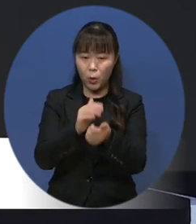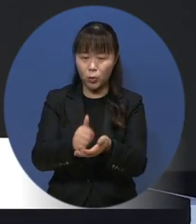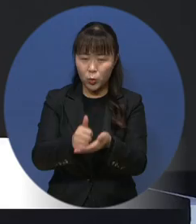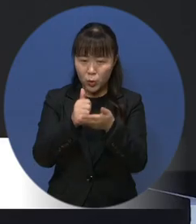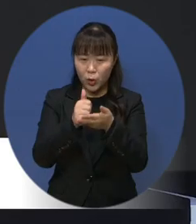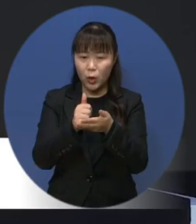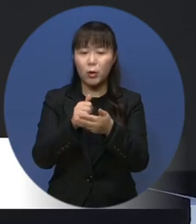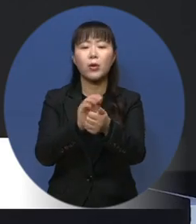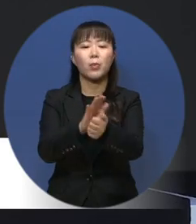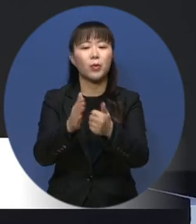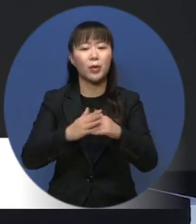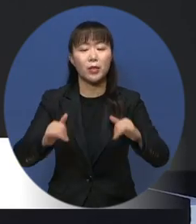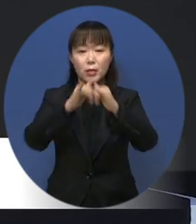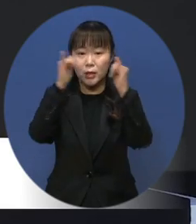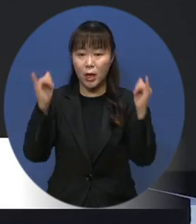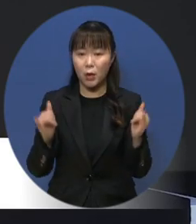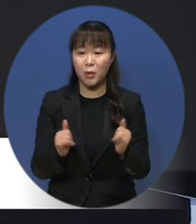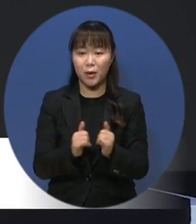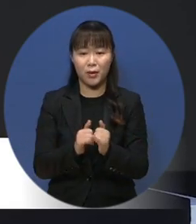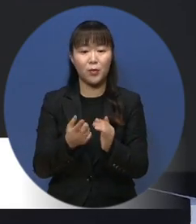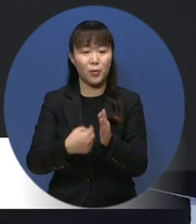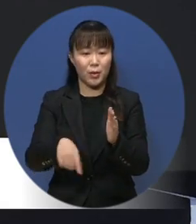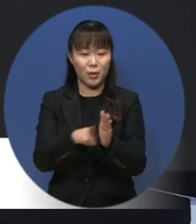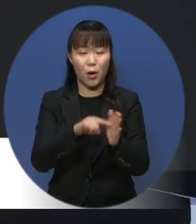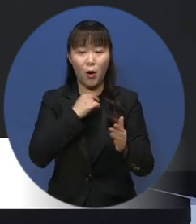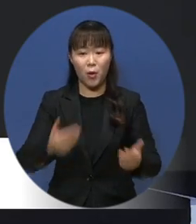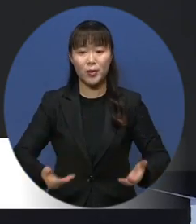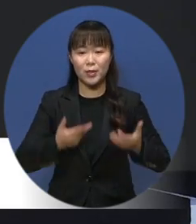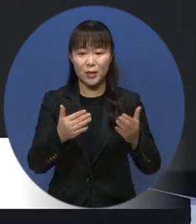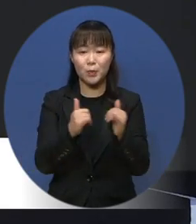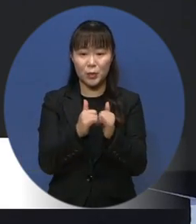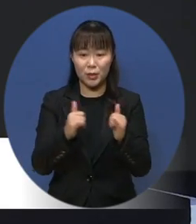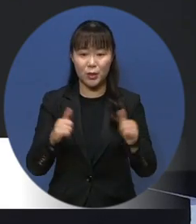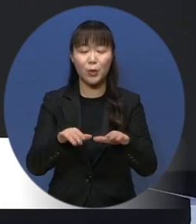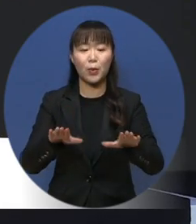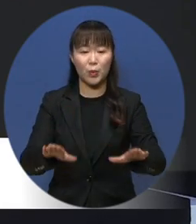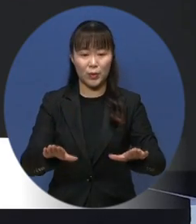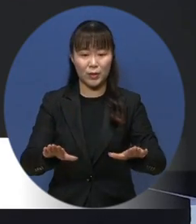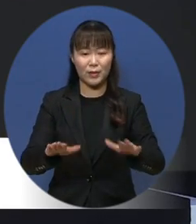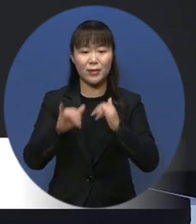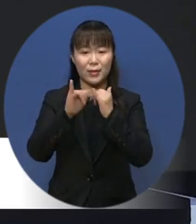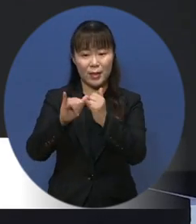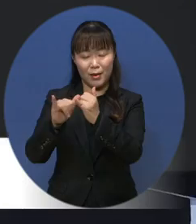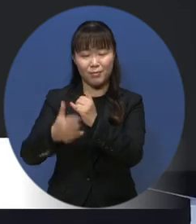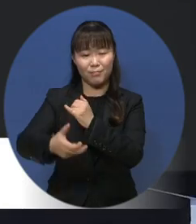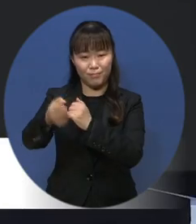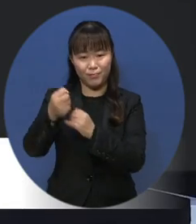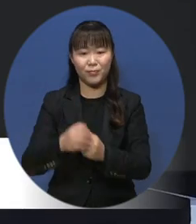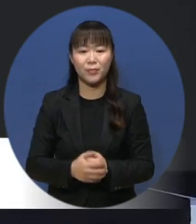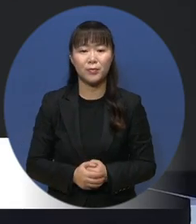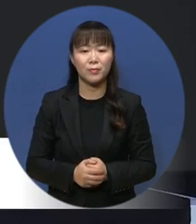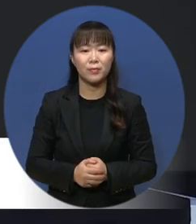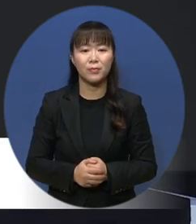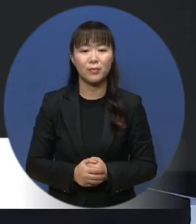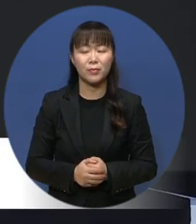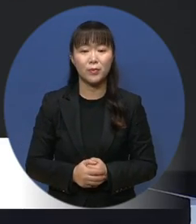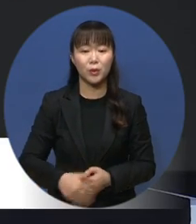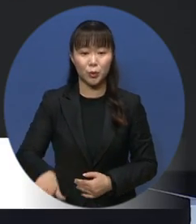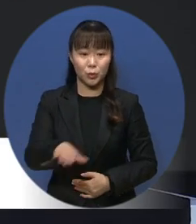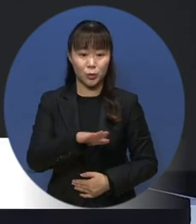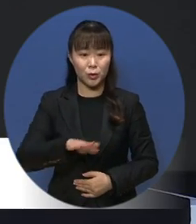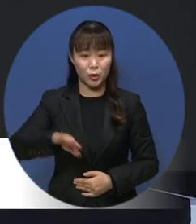협동의 사회를 영위하게끔 헌신하신 분들이 오늘 상을 수상하신 분들입니다.